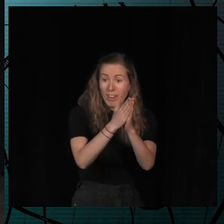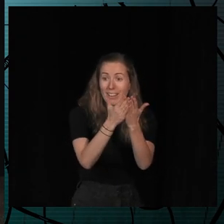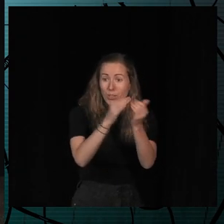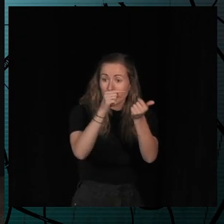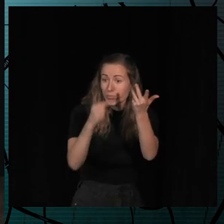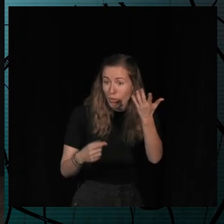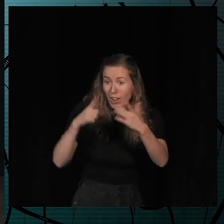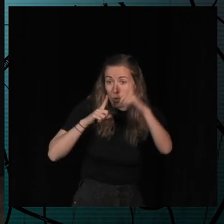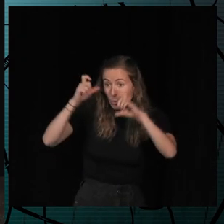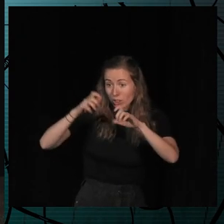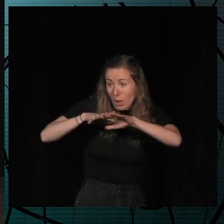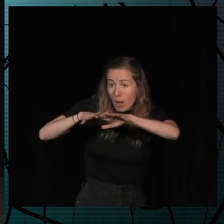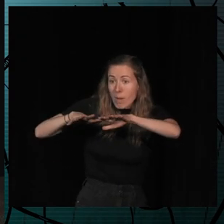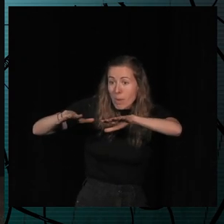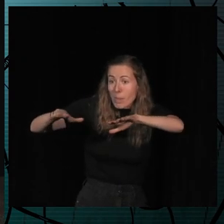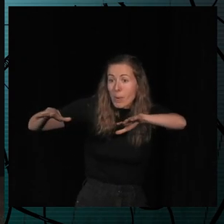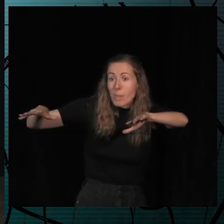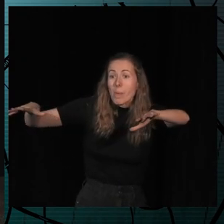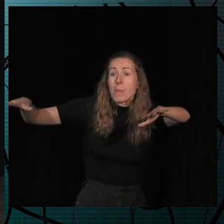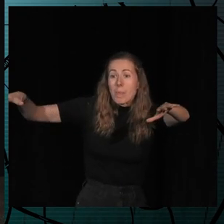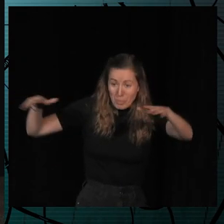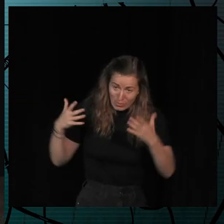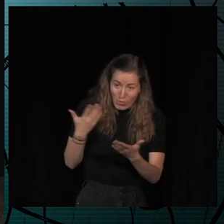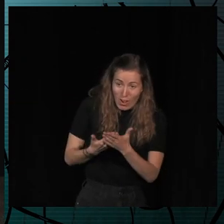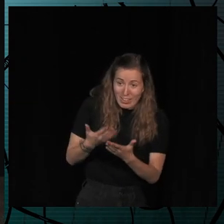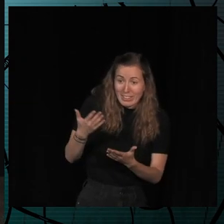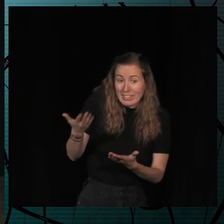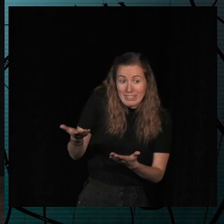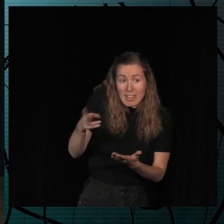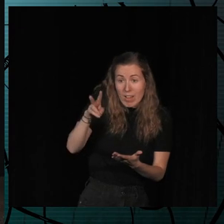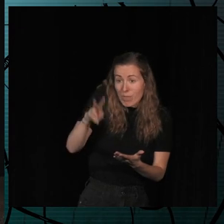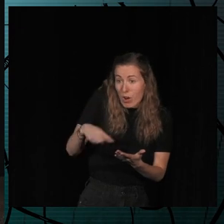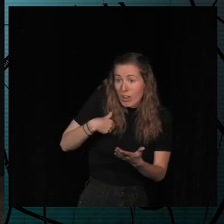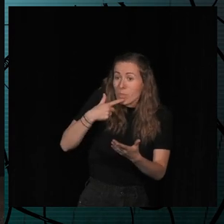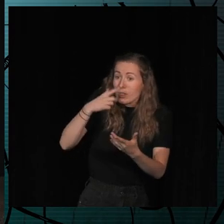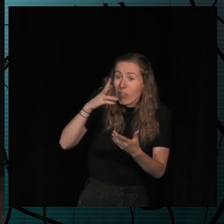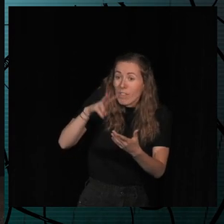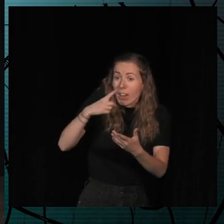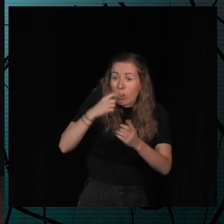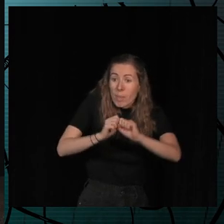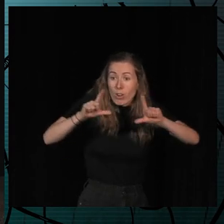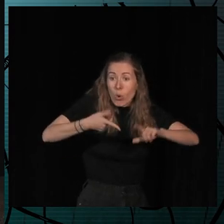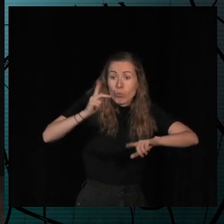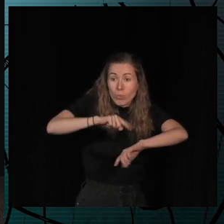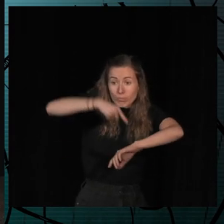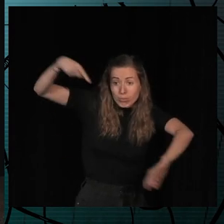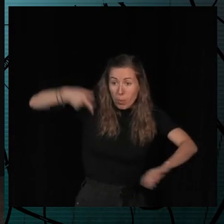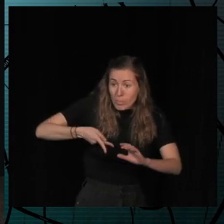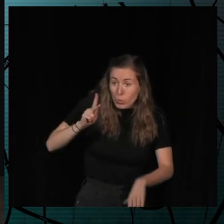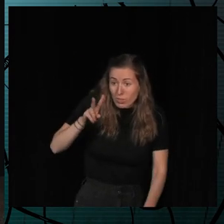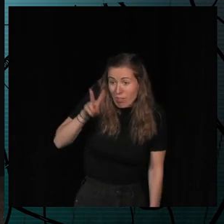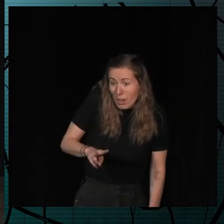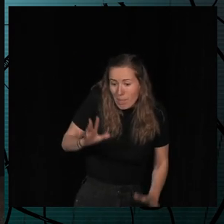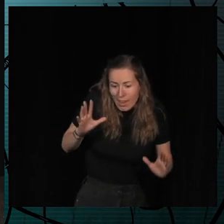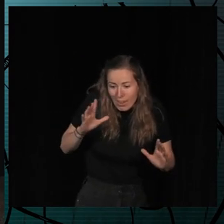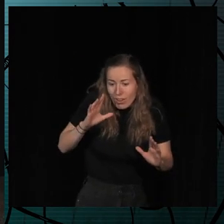cette place de twitch aujourd'hui dans les pratiques numériques parce que ça rajoute du temps d'écran mais en même temps on peut avoir une certaine interactivité enfin